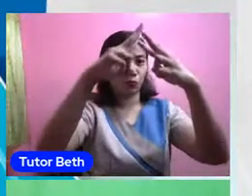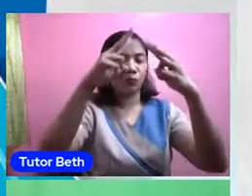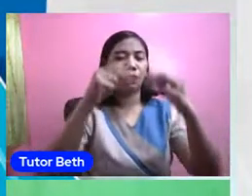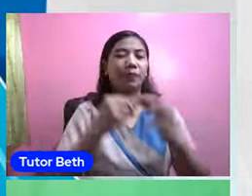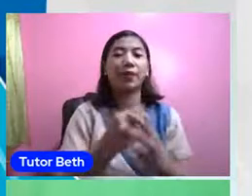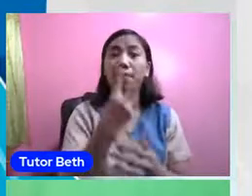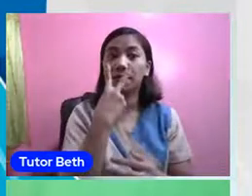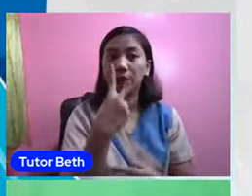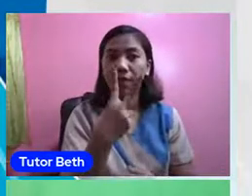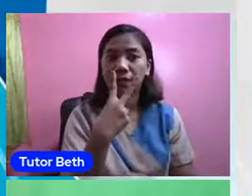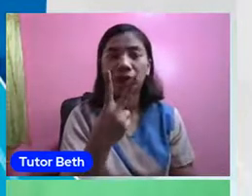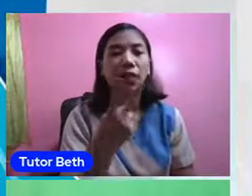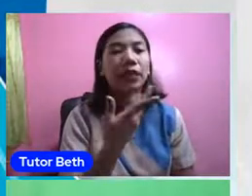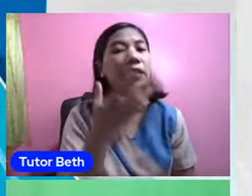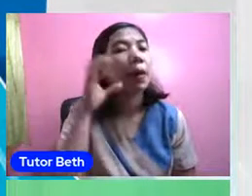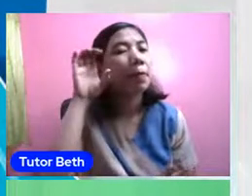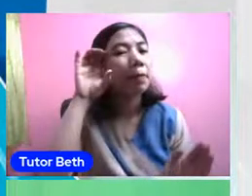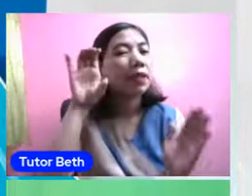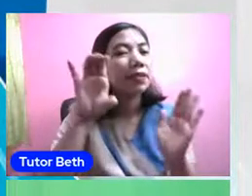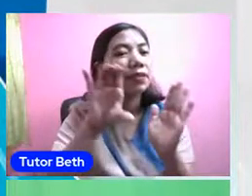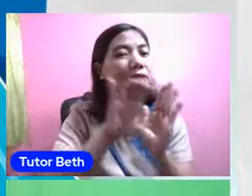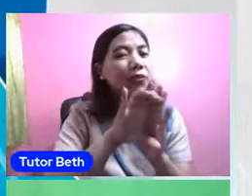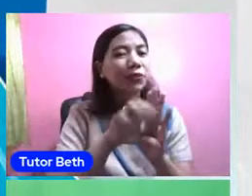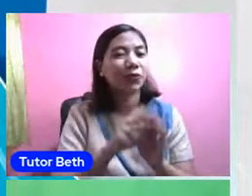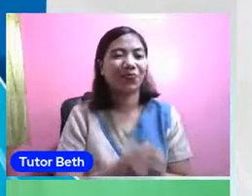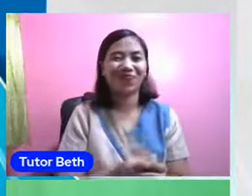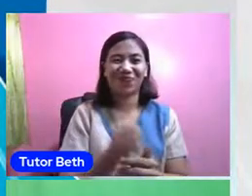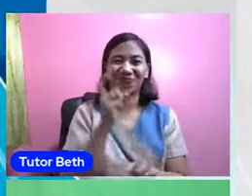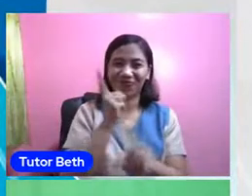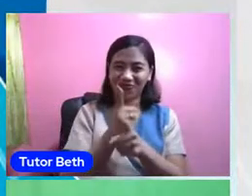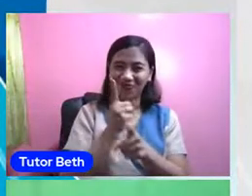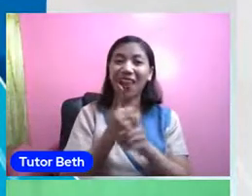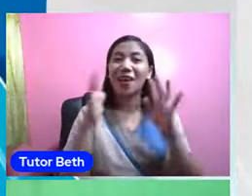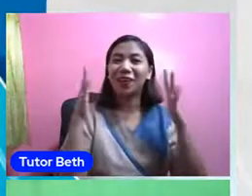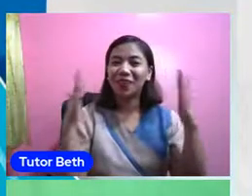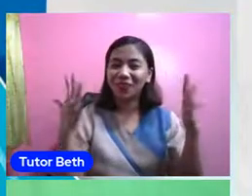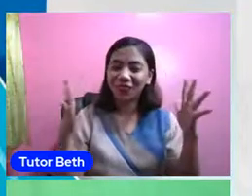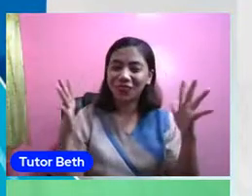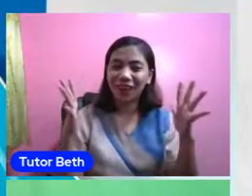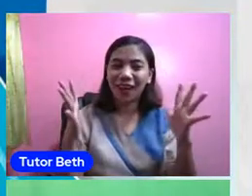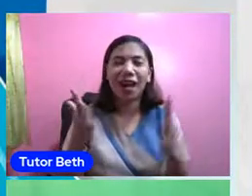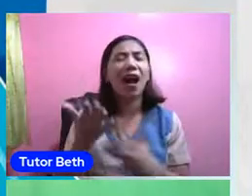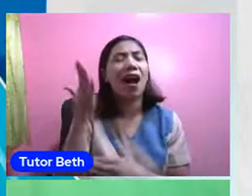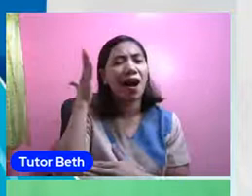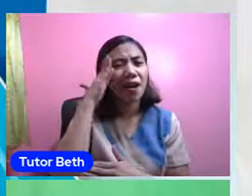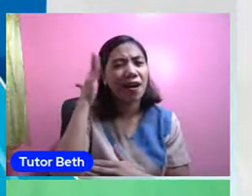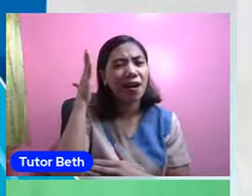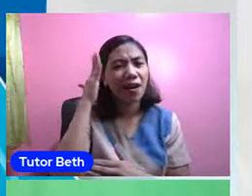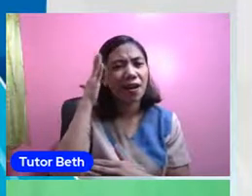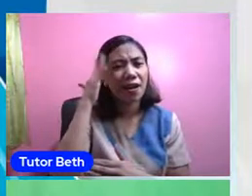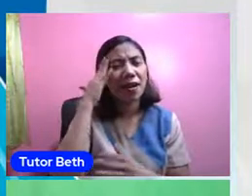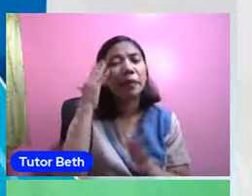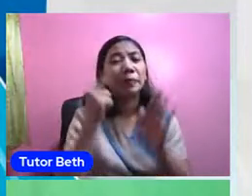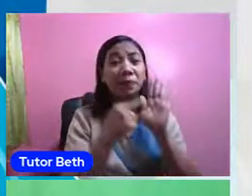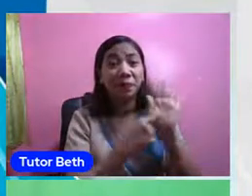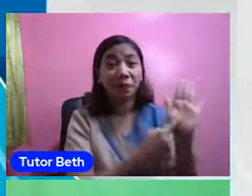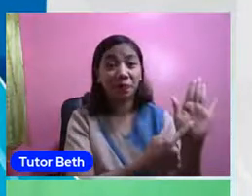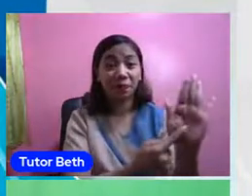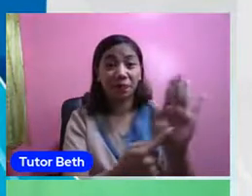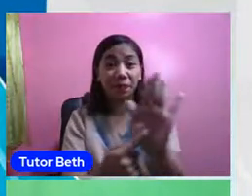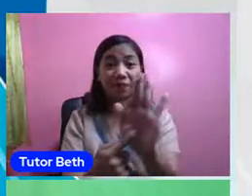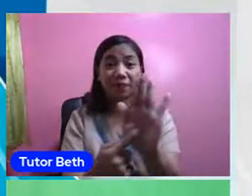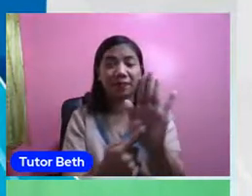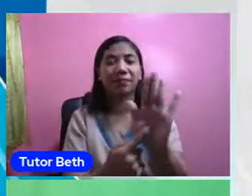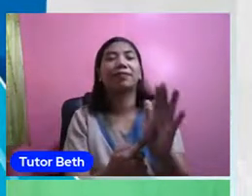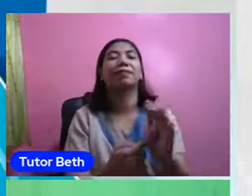nakikita nyo sa larawan. Magaling. So, alam nyo na pala kung ano yung mga pinakita kong larawan. Yung mga